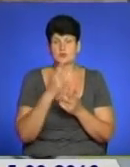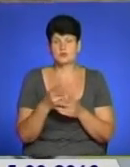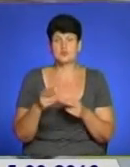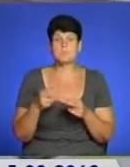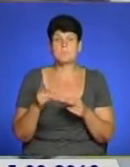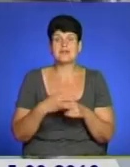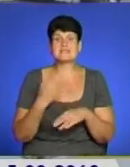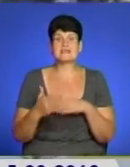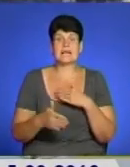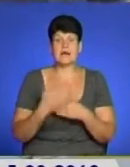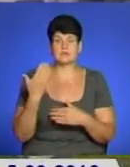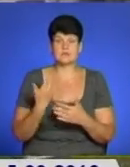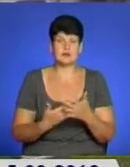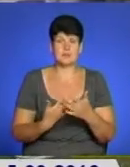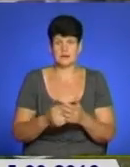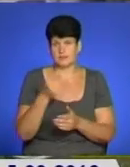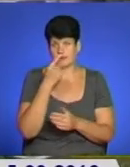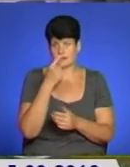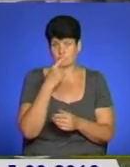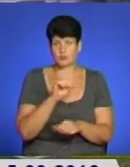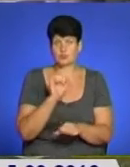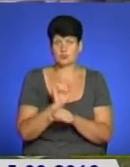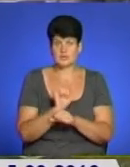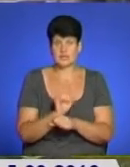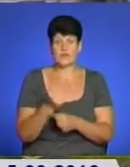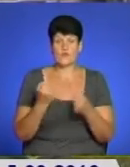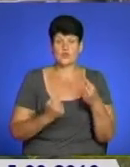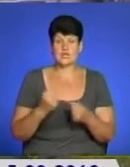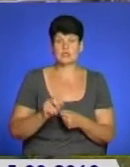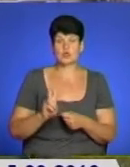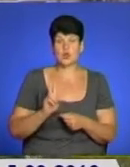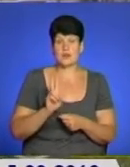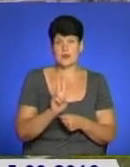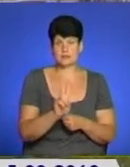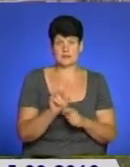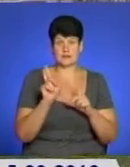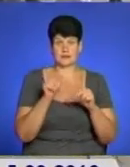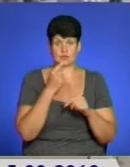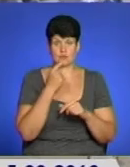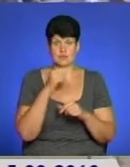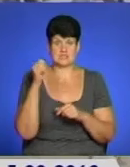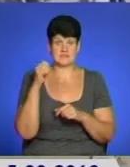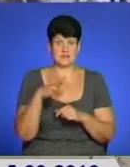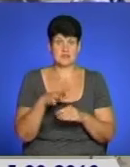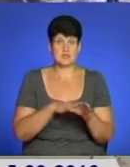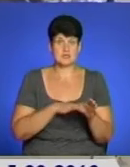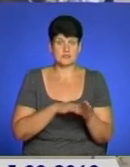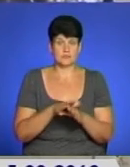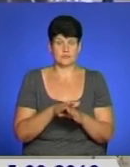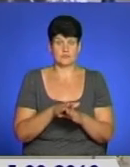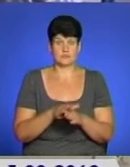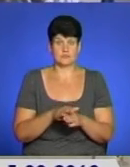безкарності. Так, для прикладу, нещодавно зупинили водія тролейбуса, який проїхав на червоне світло із повним салоном